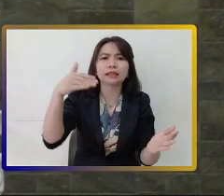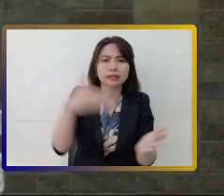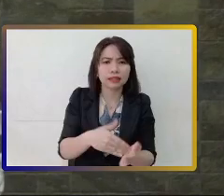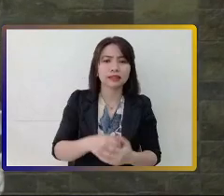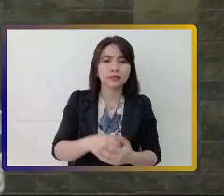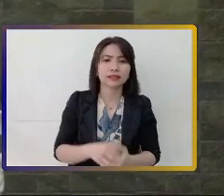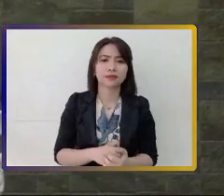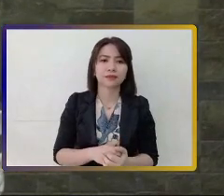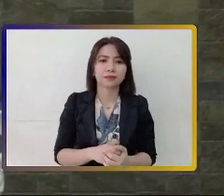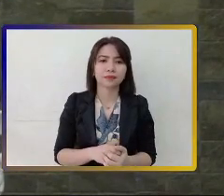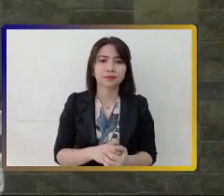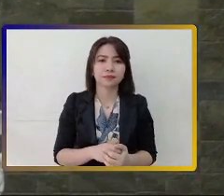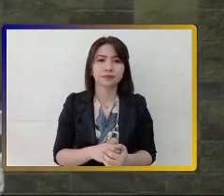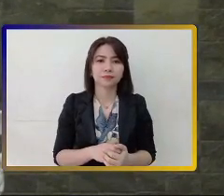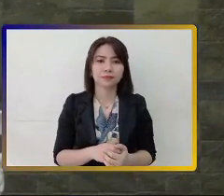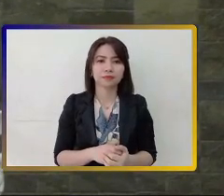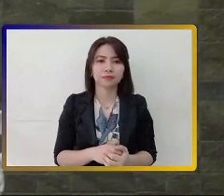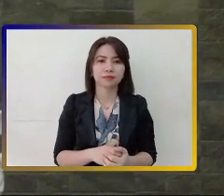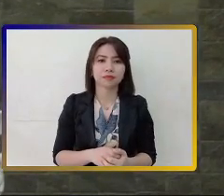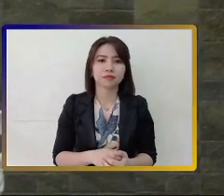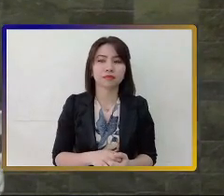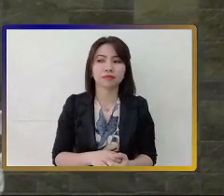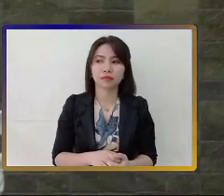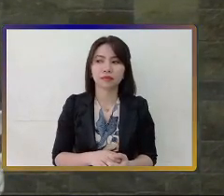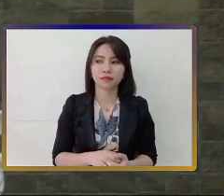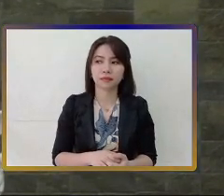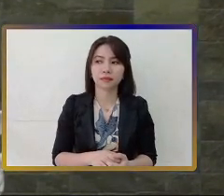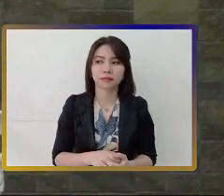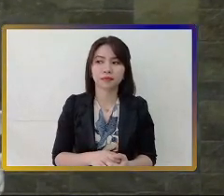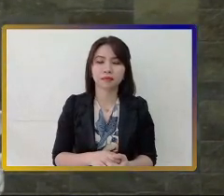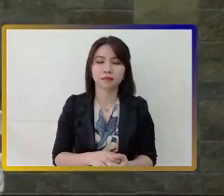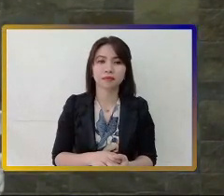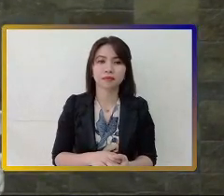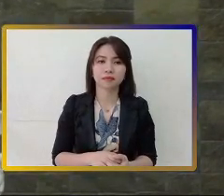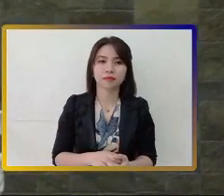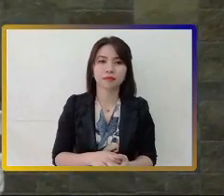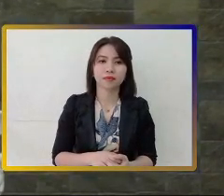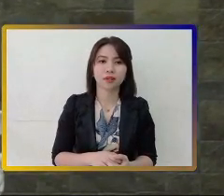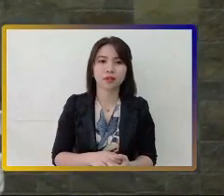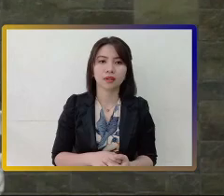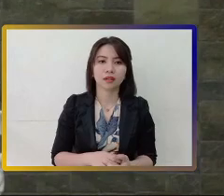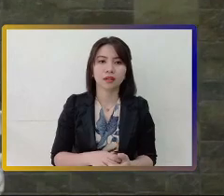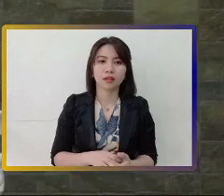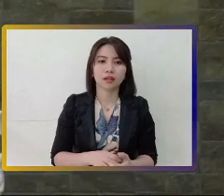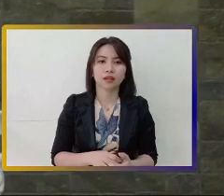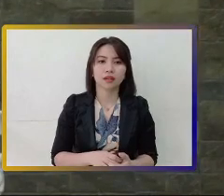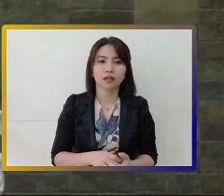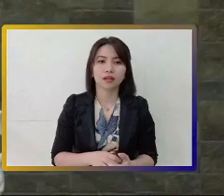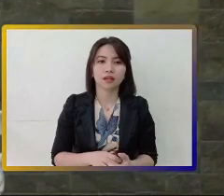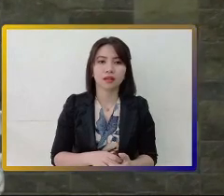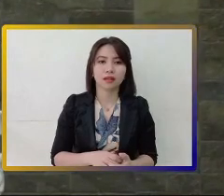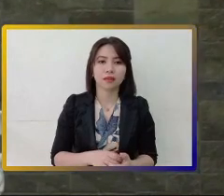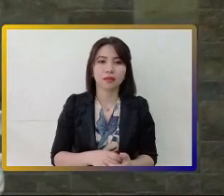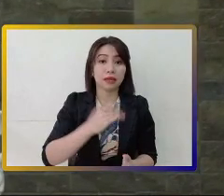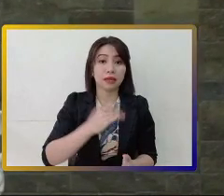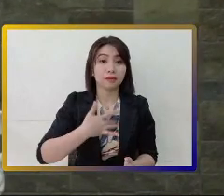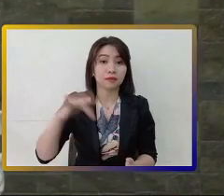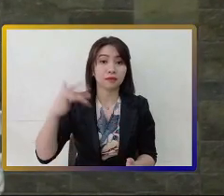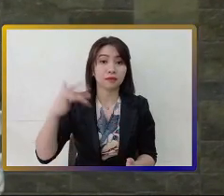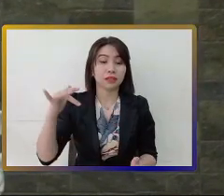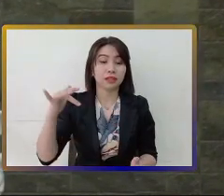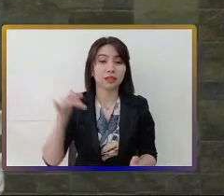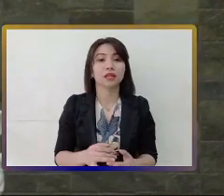I feel like I need to put this once again into your mind.